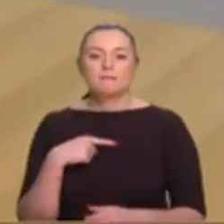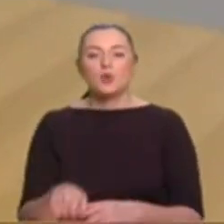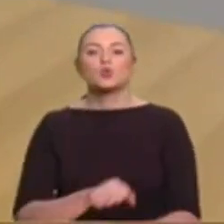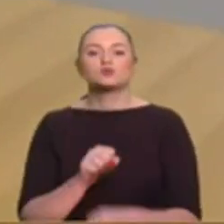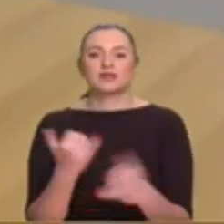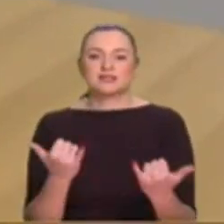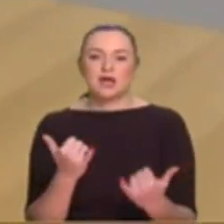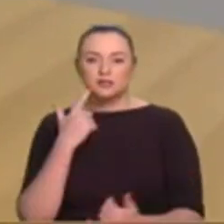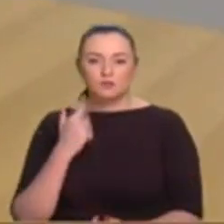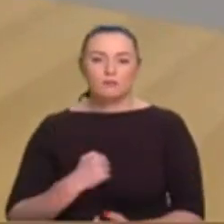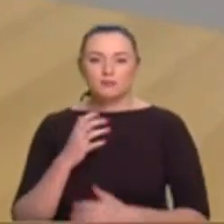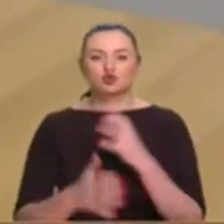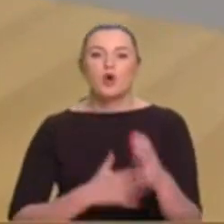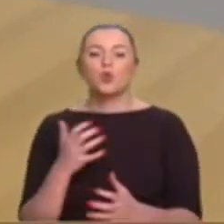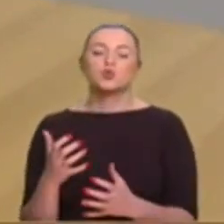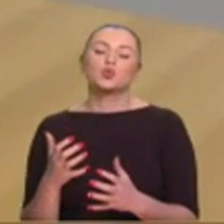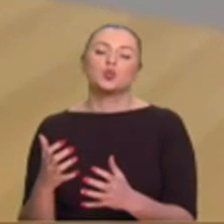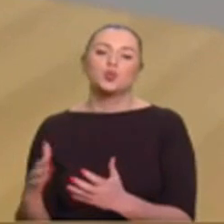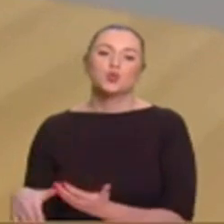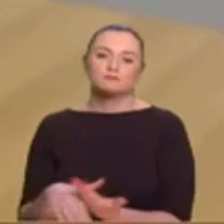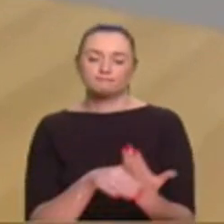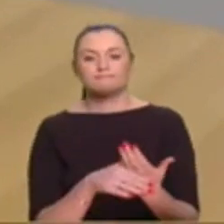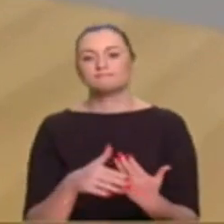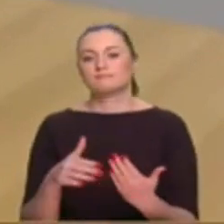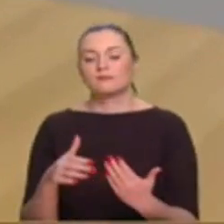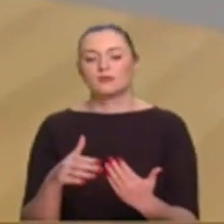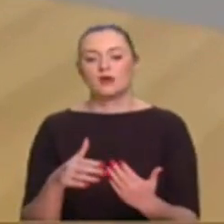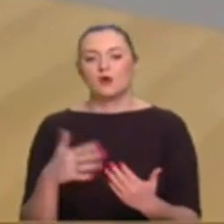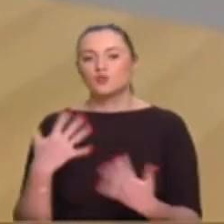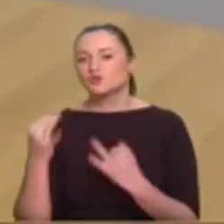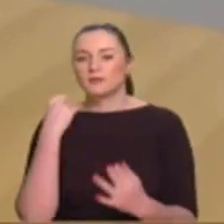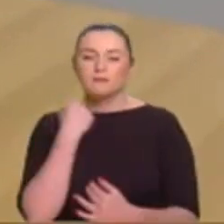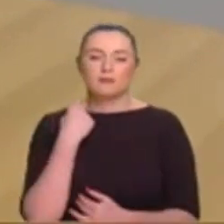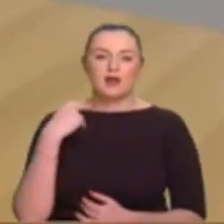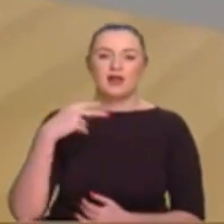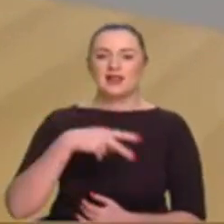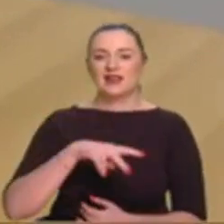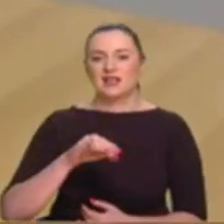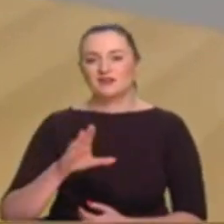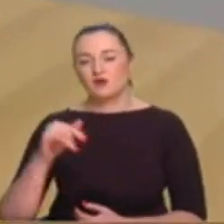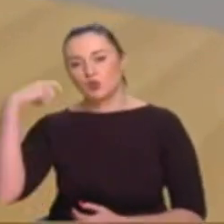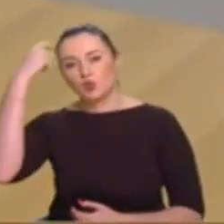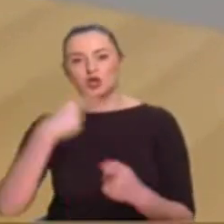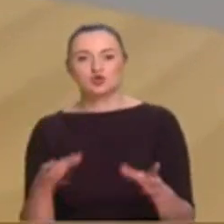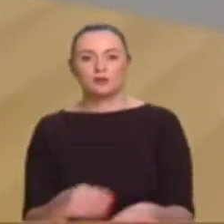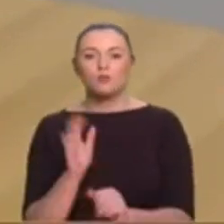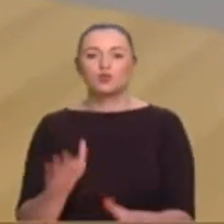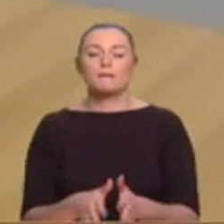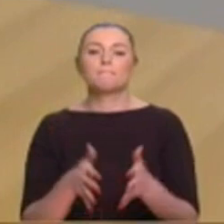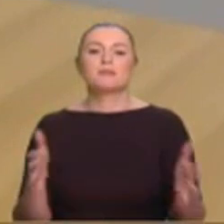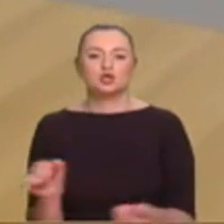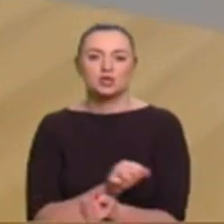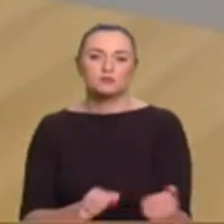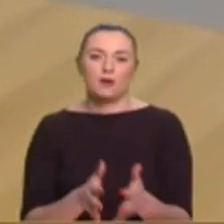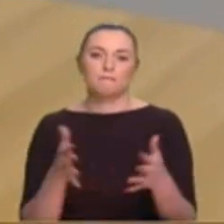Зараз ми мобілізуємо міжнародну підтримку. Я вже мав розмови з міністром оборони Великобританії, Литви, Туреччини, іншими партнерами. У нас буде більше зброї,